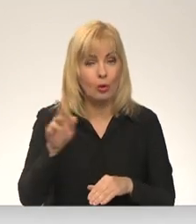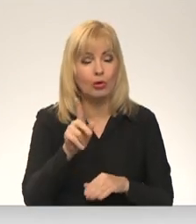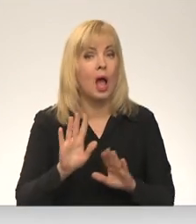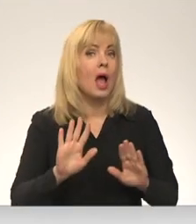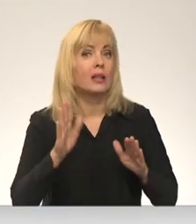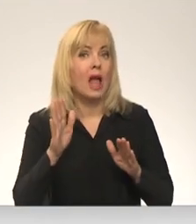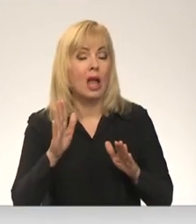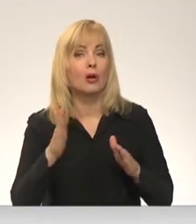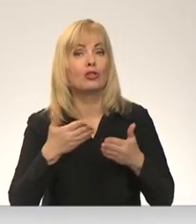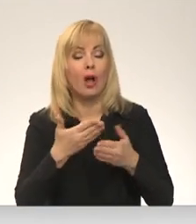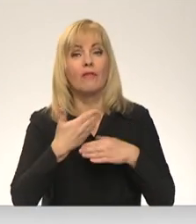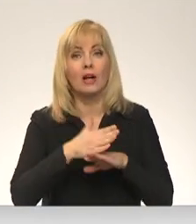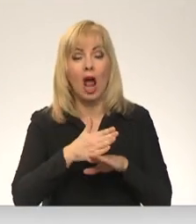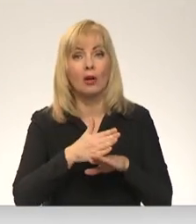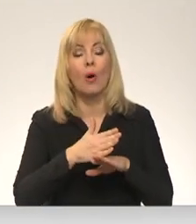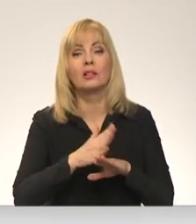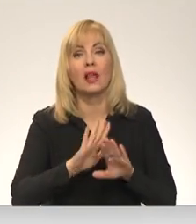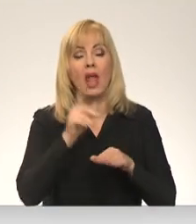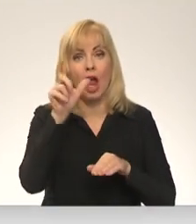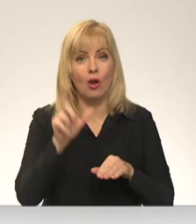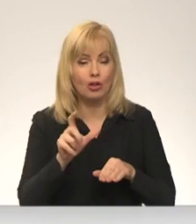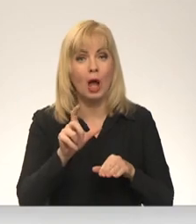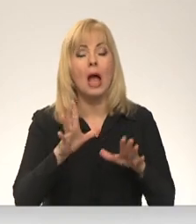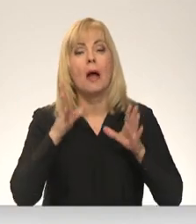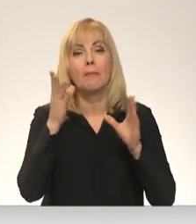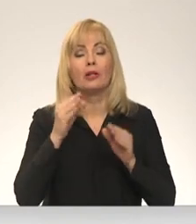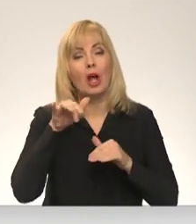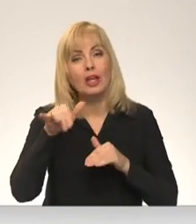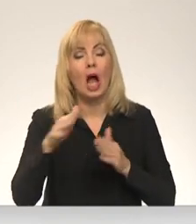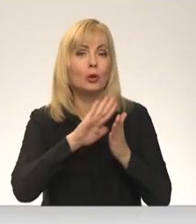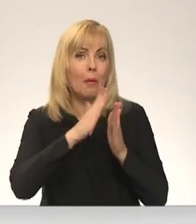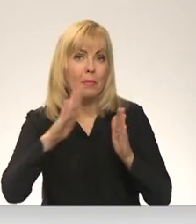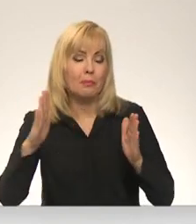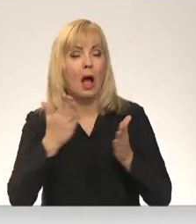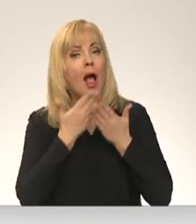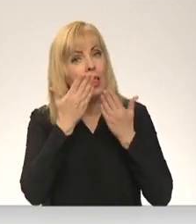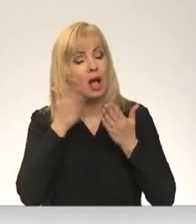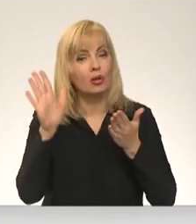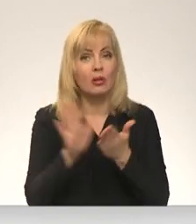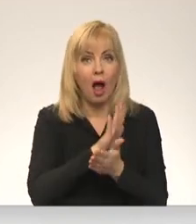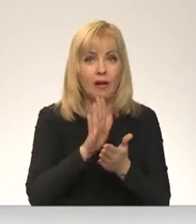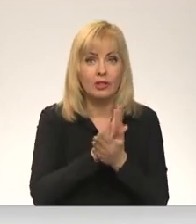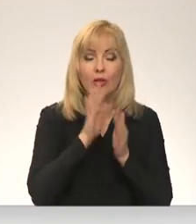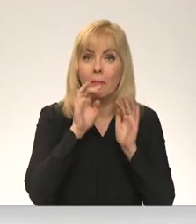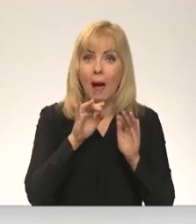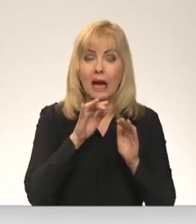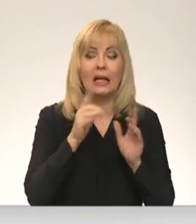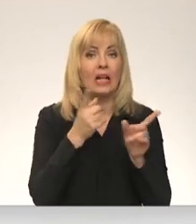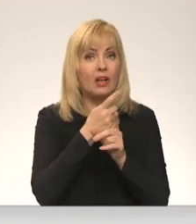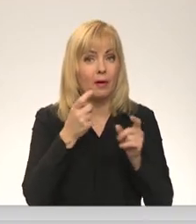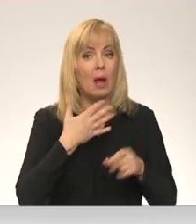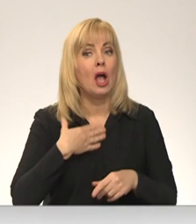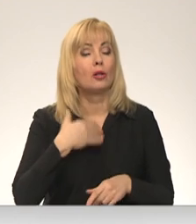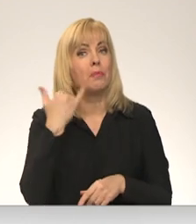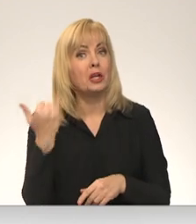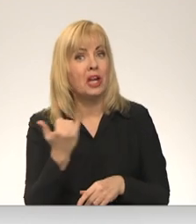nejaušā vraka atradēja brīvdienās plāno doties uz bibliotēku, lai senajos laikrakstos meklētu informāciju. Es esmu ieinteresēta ļoti, es